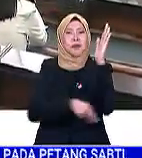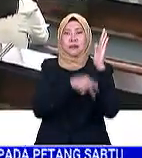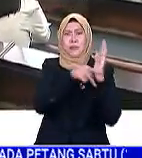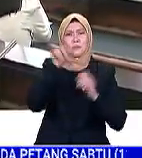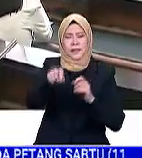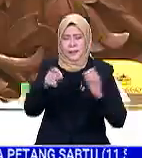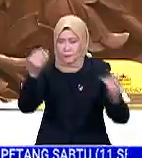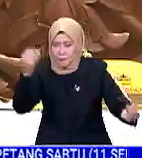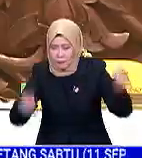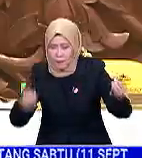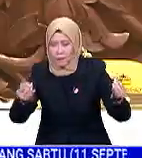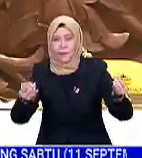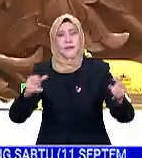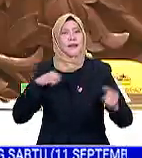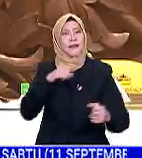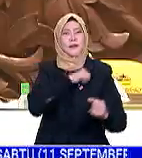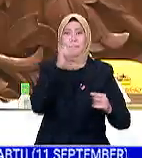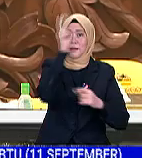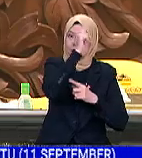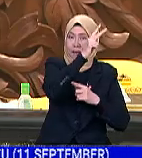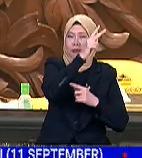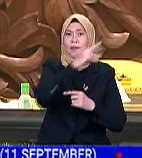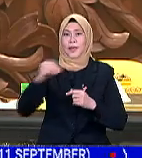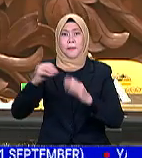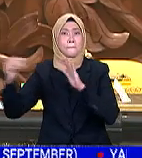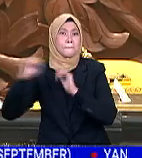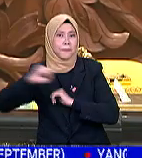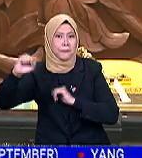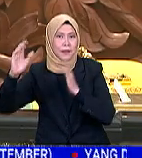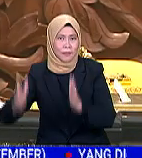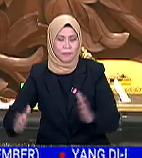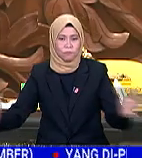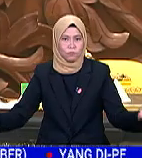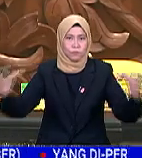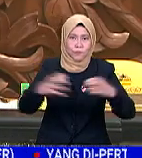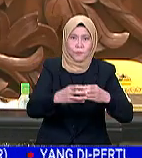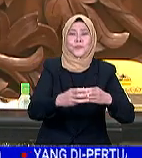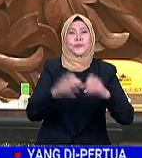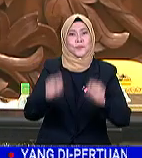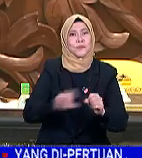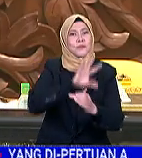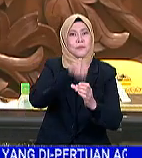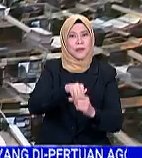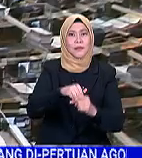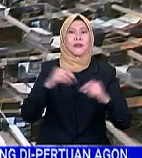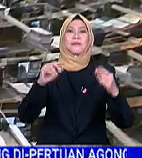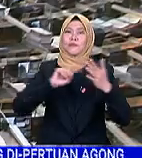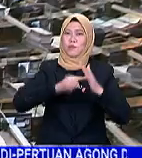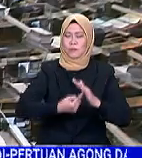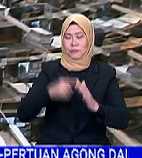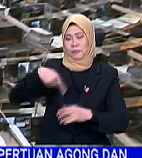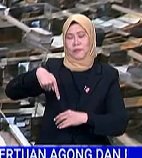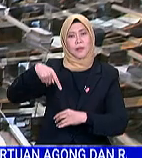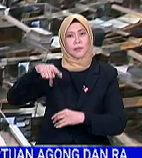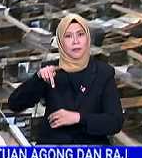diseimbangkan antara ahli parlimen kerajaan dan pembangkang kalipati pembangkang turut dilibatkan dalam majelis pemulihan